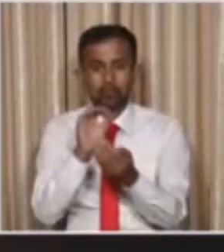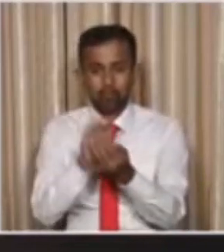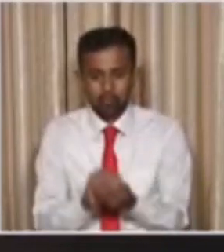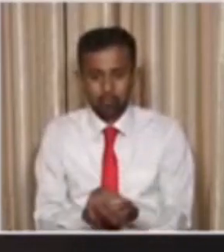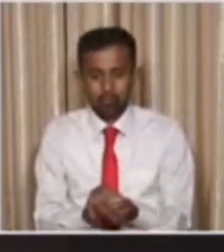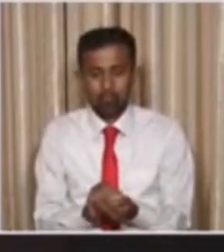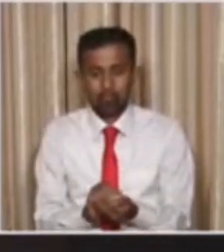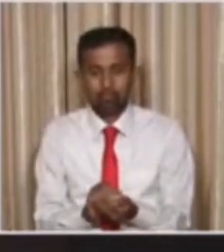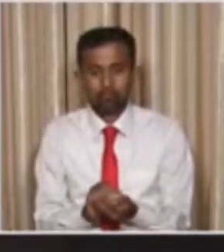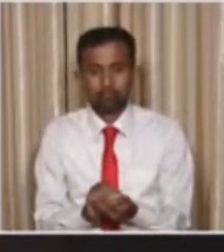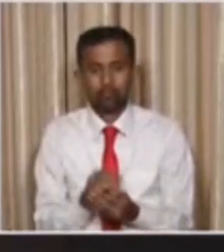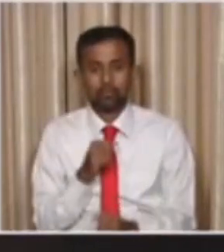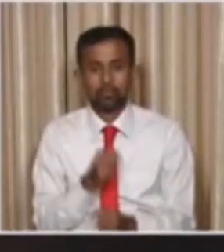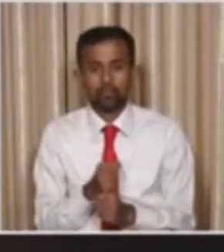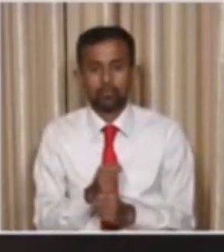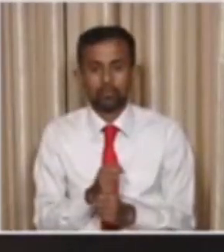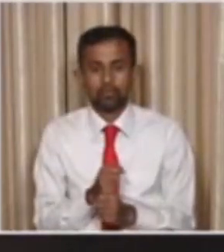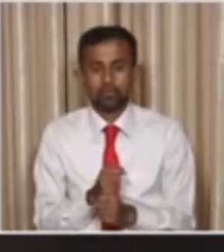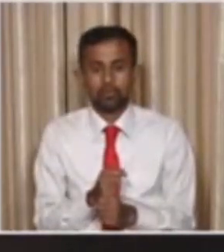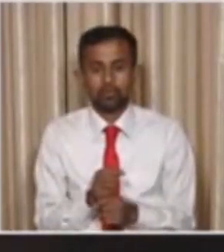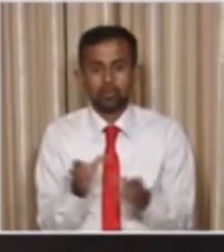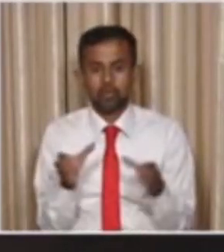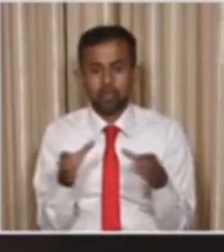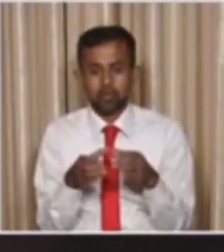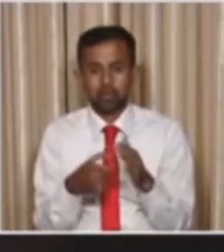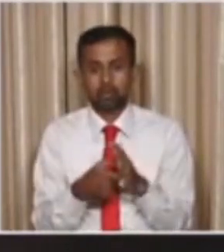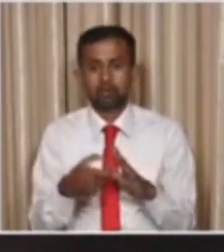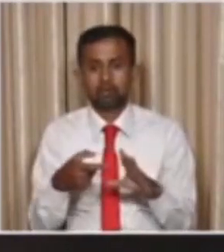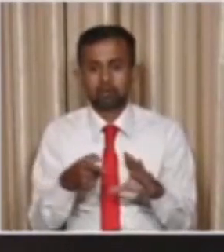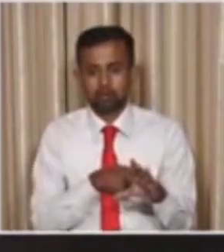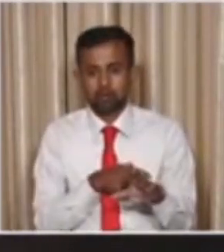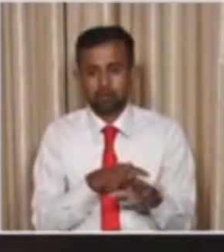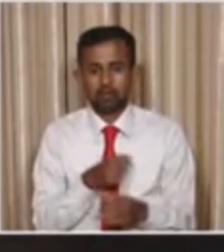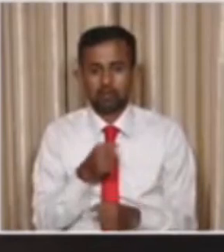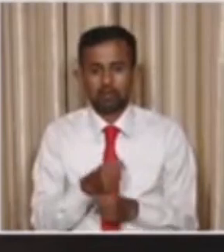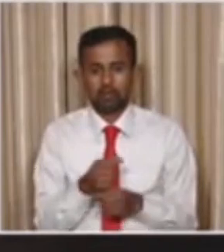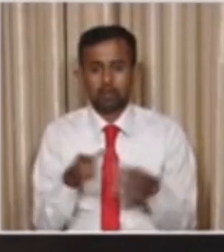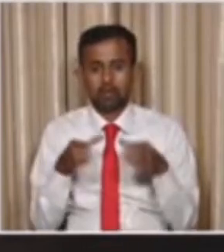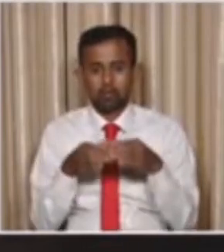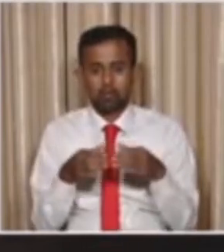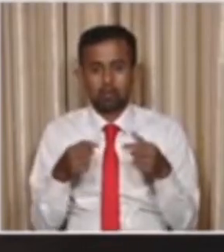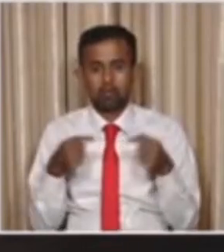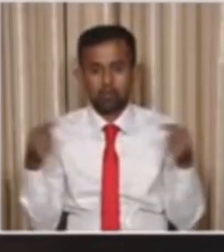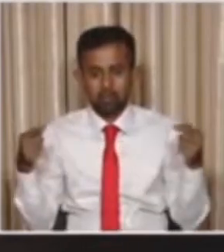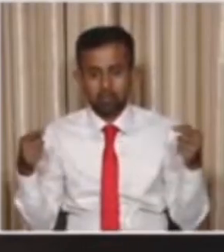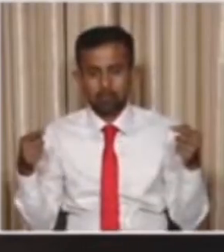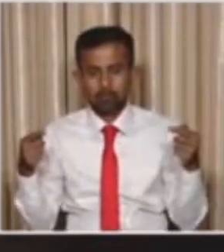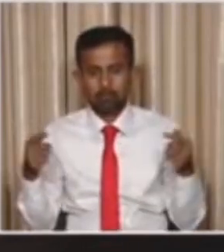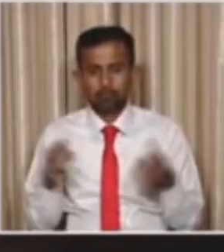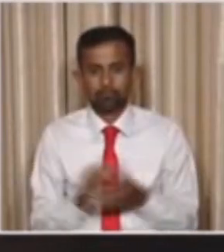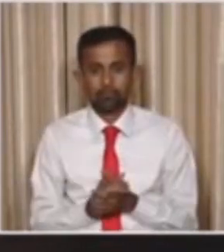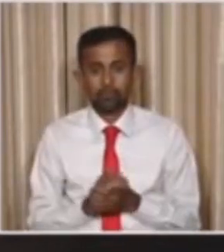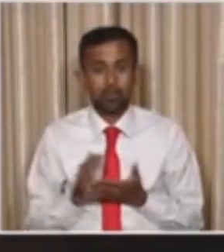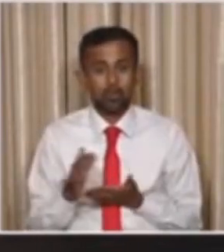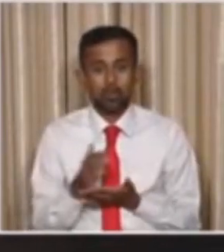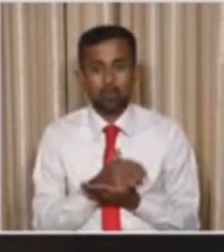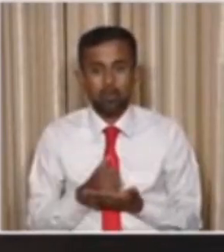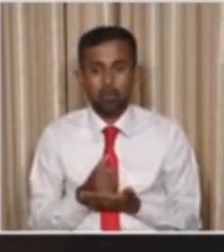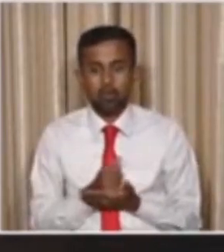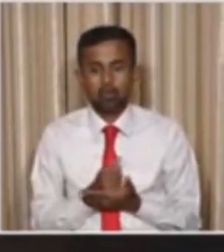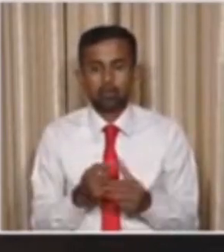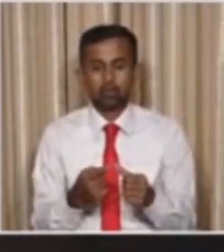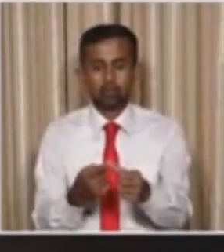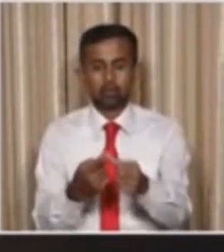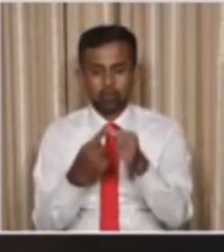කරන්න රජයේ යම් පාර්ශවයක් උත්සාහ කරනවා. රජයේ යම් පාර්ශවයක් මේකට විරුද්ධ වෙනවා. හැබැයි සියලු දෙනා එකතු වෙලා මේකට